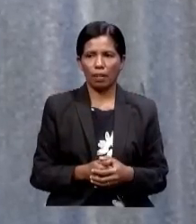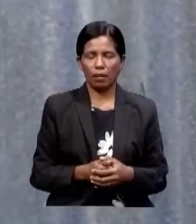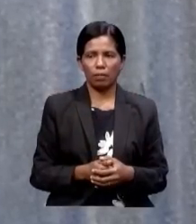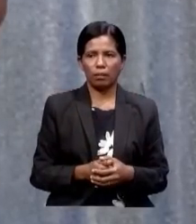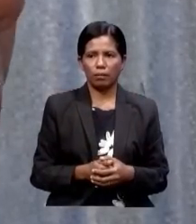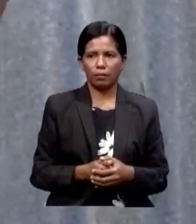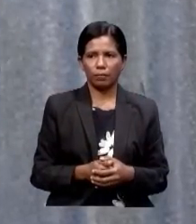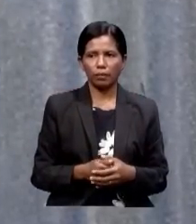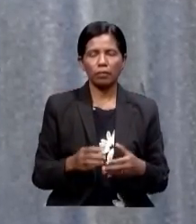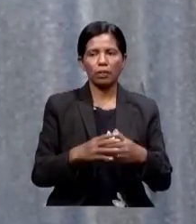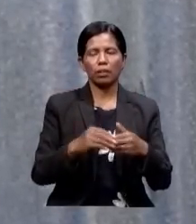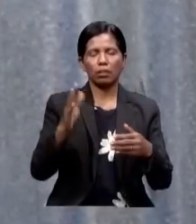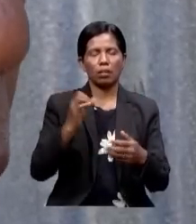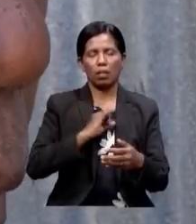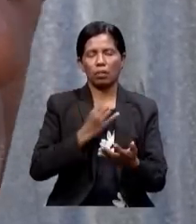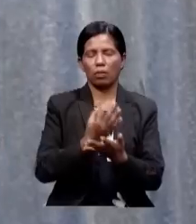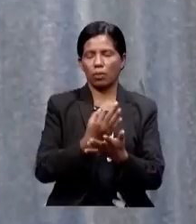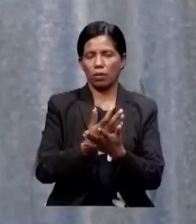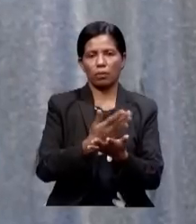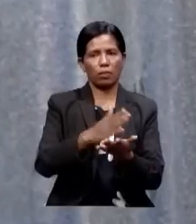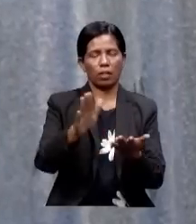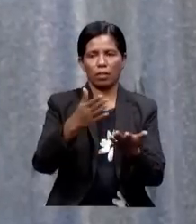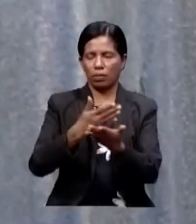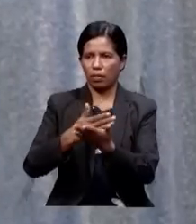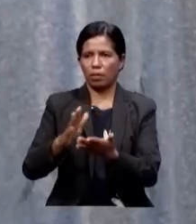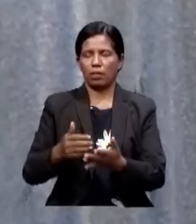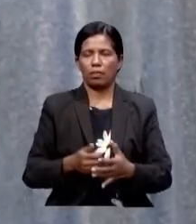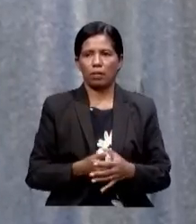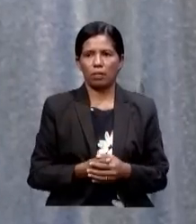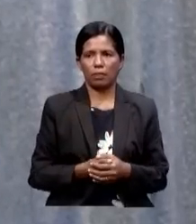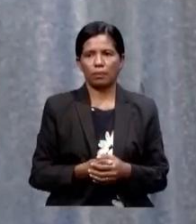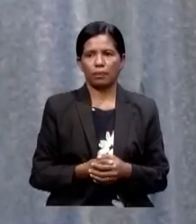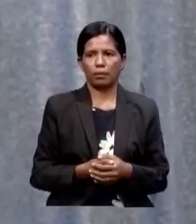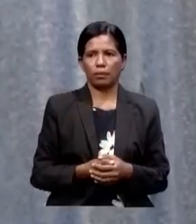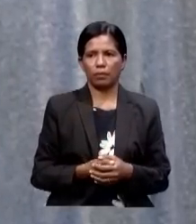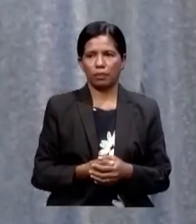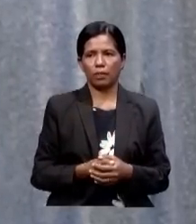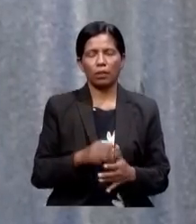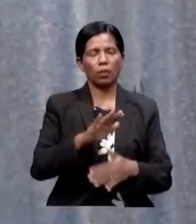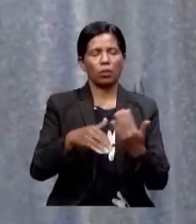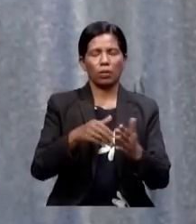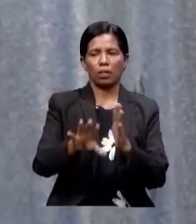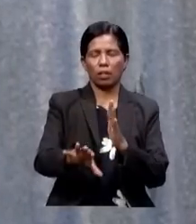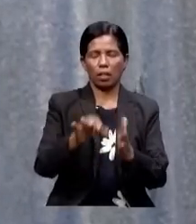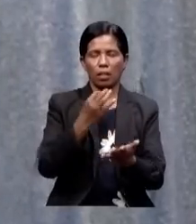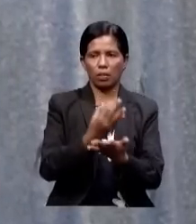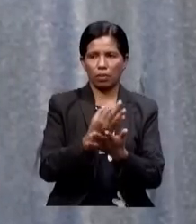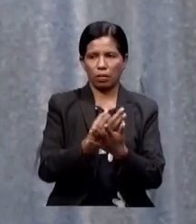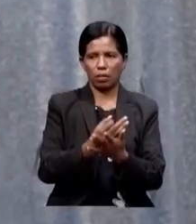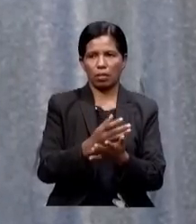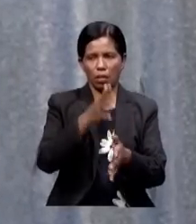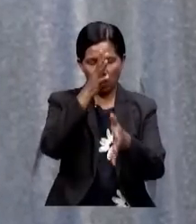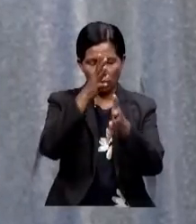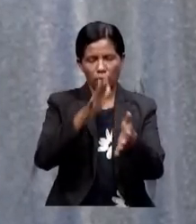tim 300 na besa upai hot abolan manse ki ko ane upai te hetan hotu ba ten abo ni be ni abo mate lai